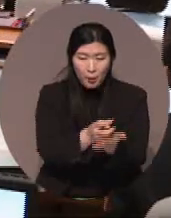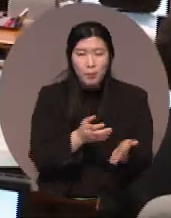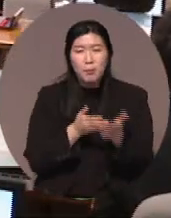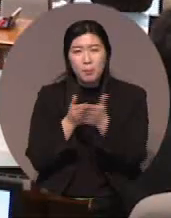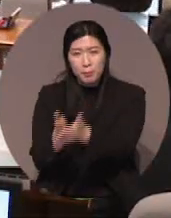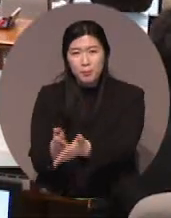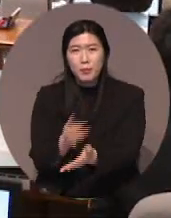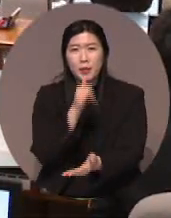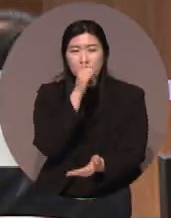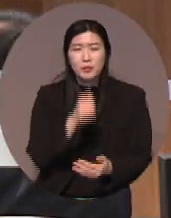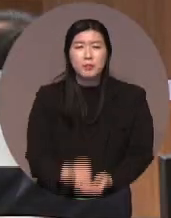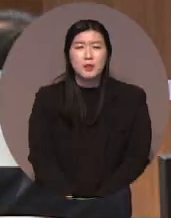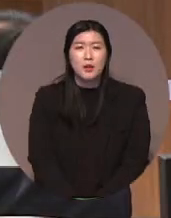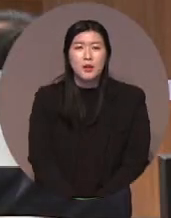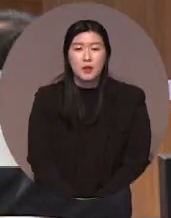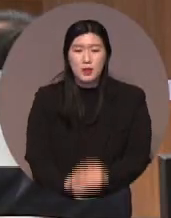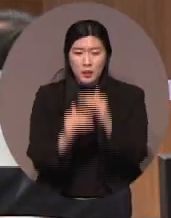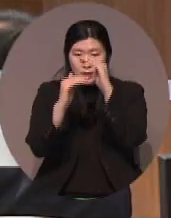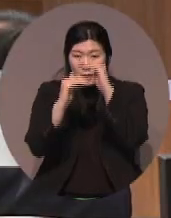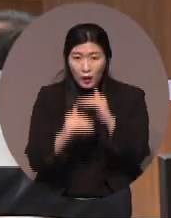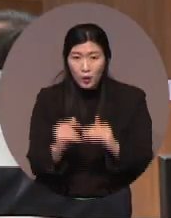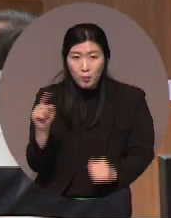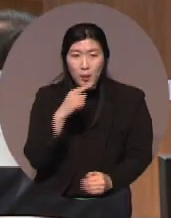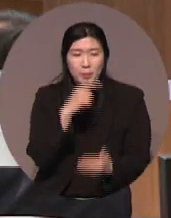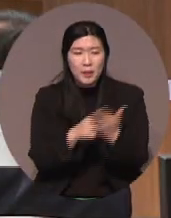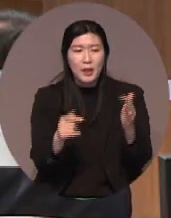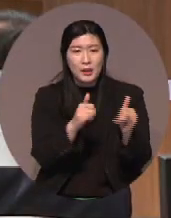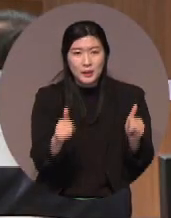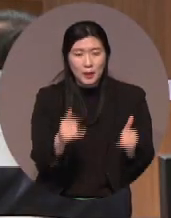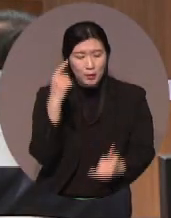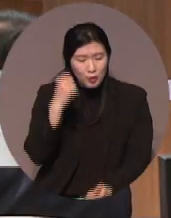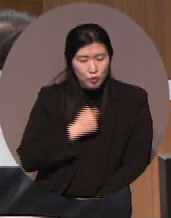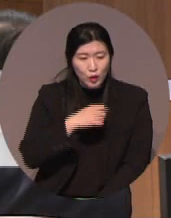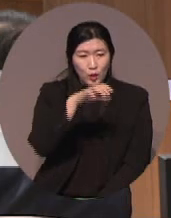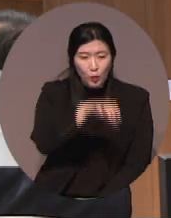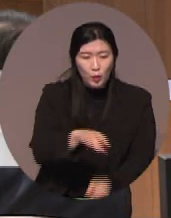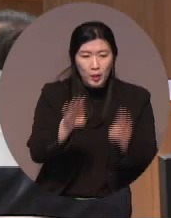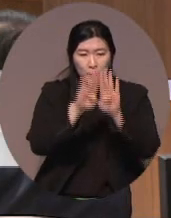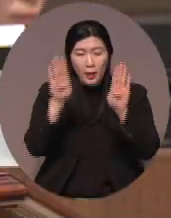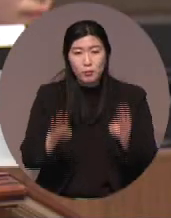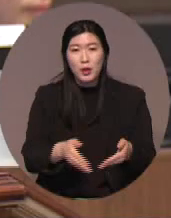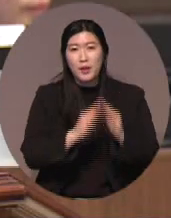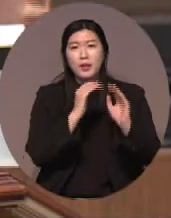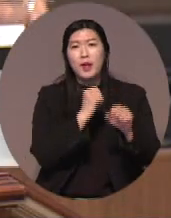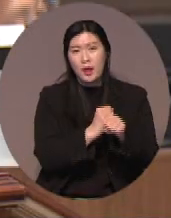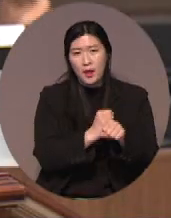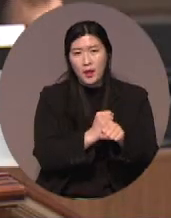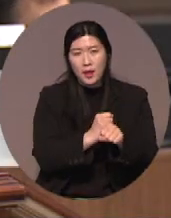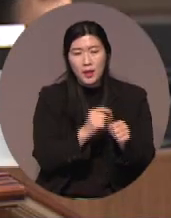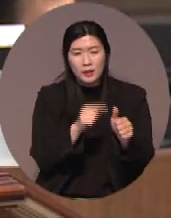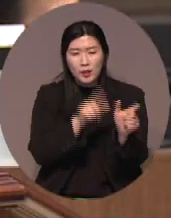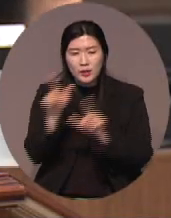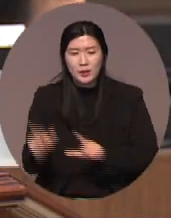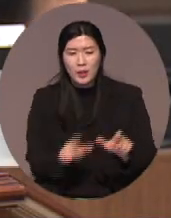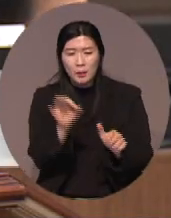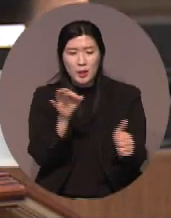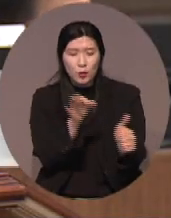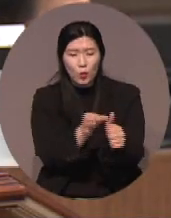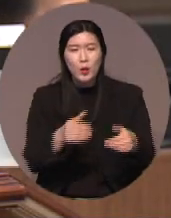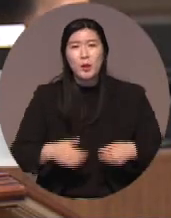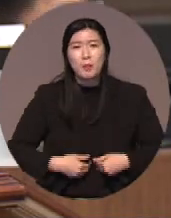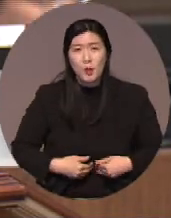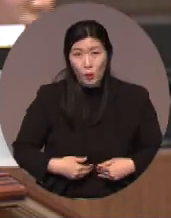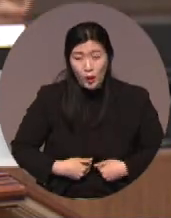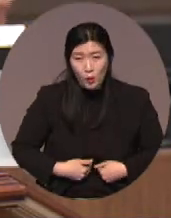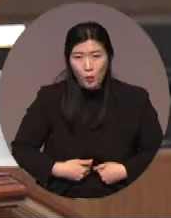대표 발휘했습니다 조례안에는 피해자 추도 공간과 박물관을 조성하고 피해자에게 생활 보조비를 지급하며